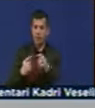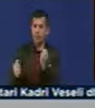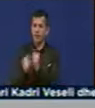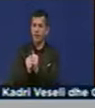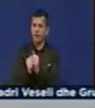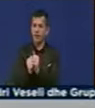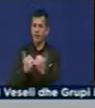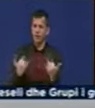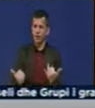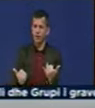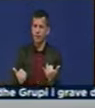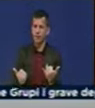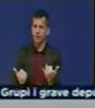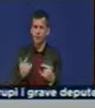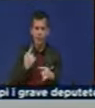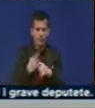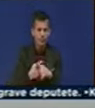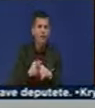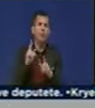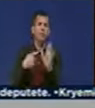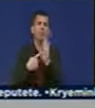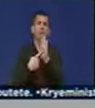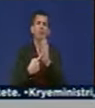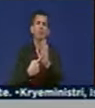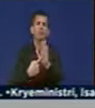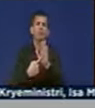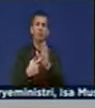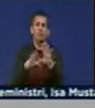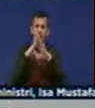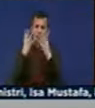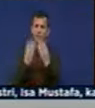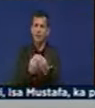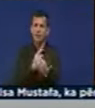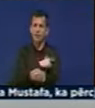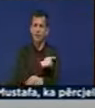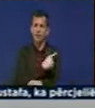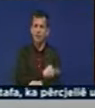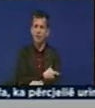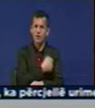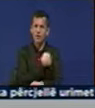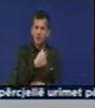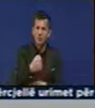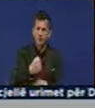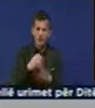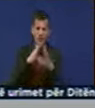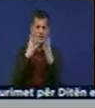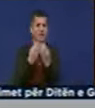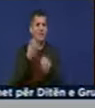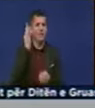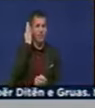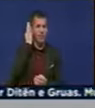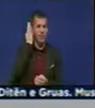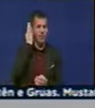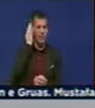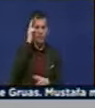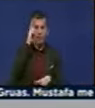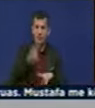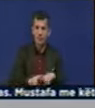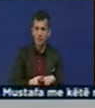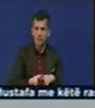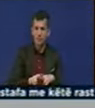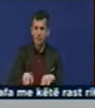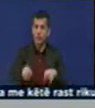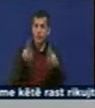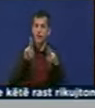jemi sot, të bëjmë shembull dhe shtytse për fuqizimin e femrës në vendimmarrje në vazhdimsi. Të drejtën